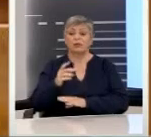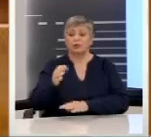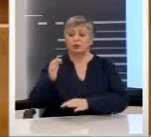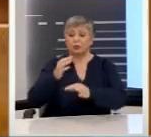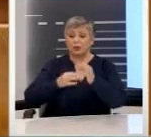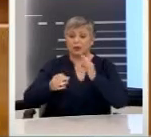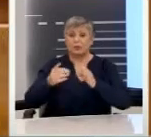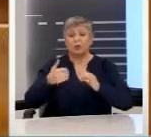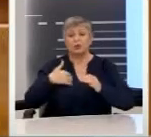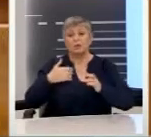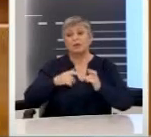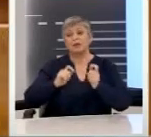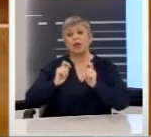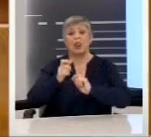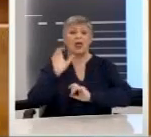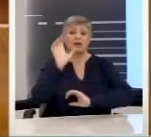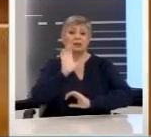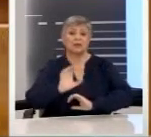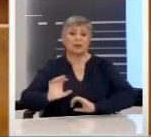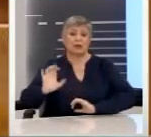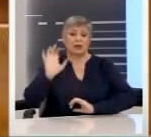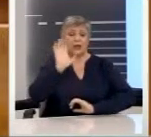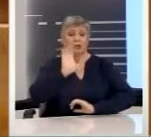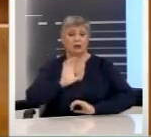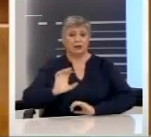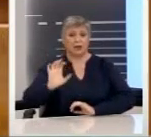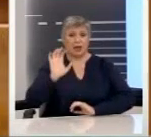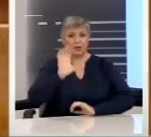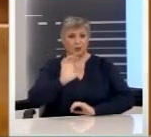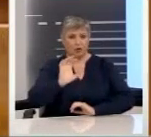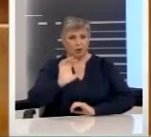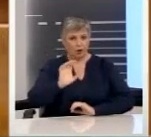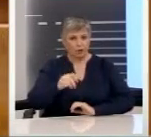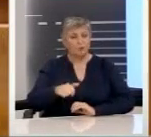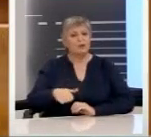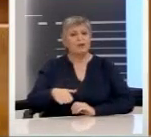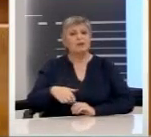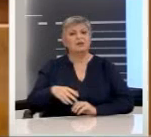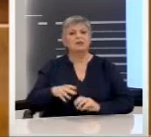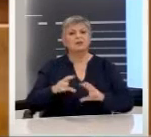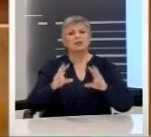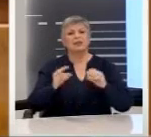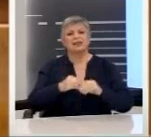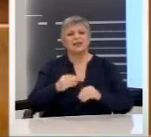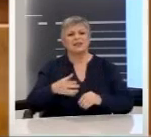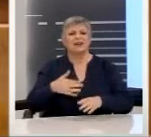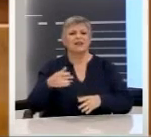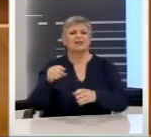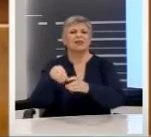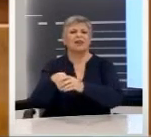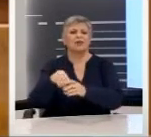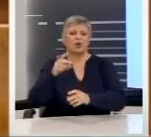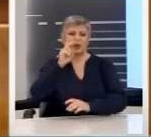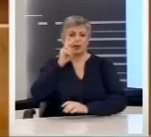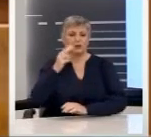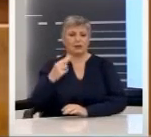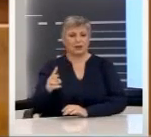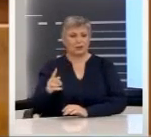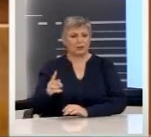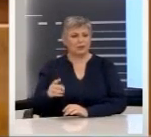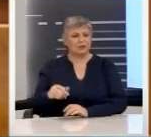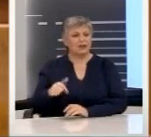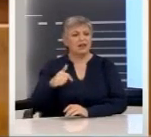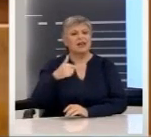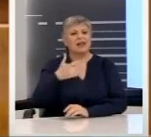Ευρώπη, θέλοντας να κάνει αποφορά για τα εκλογικά που δέχονται της Γερμανίας, θα το έλεγα ότι αν αυτή είναι η πολιτική του ανάλυση μετά από τόσα